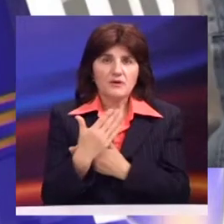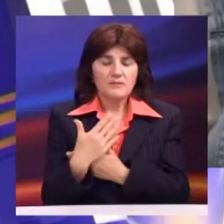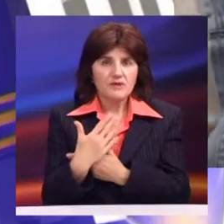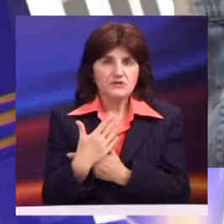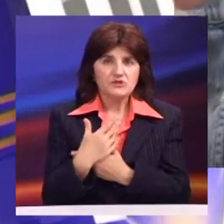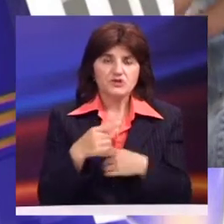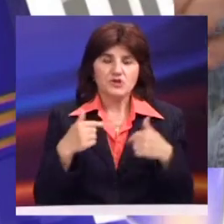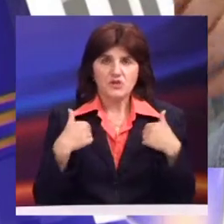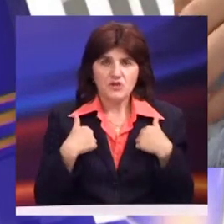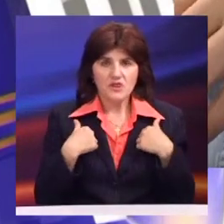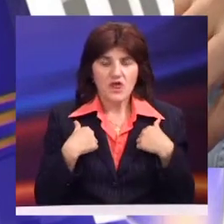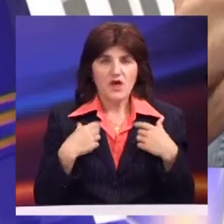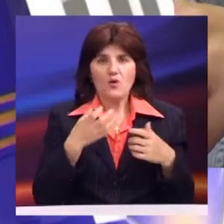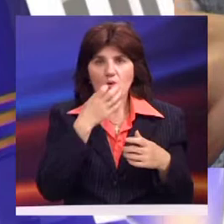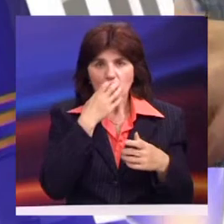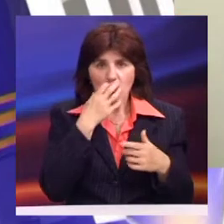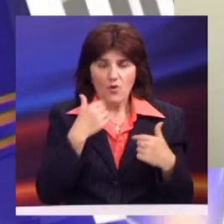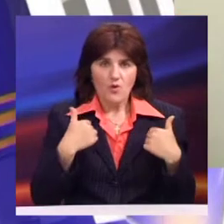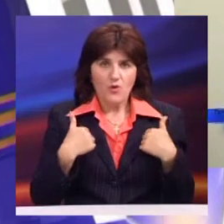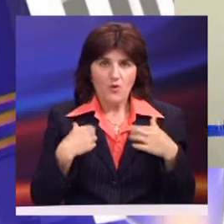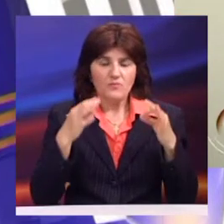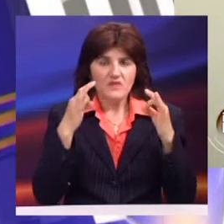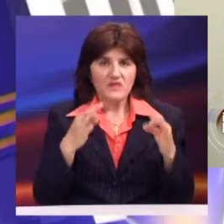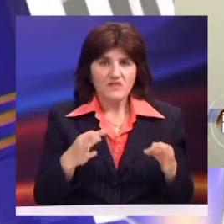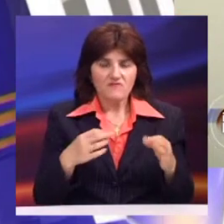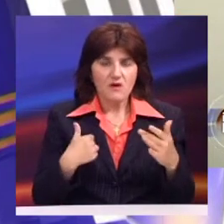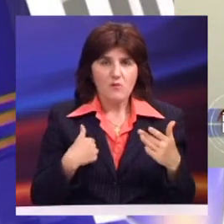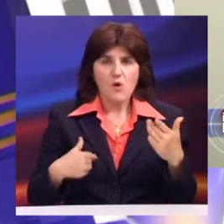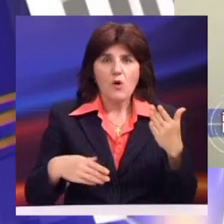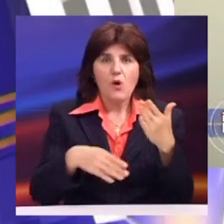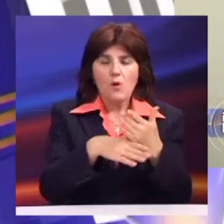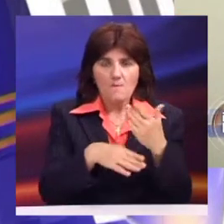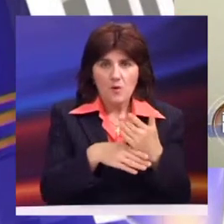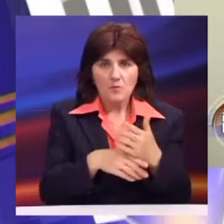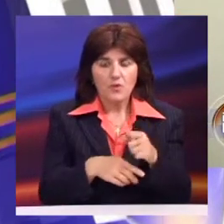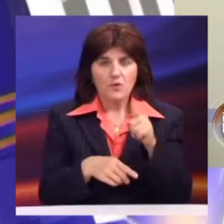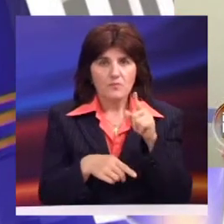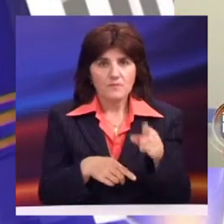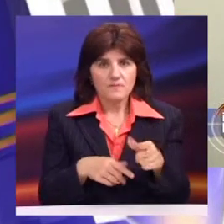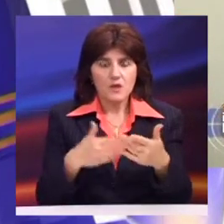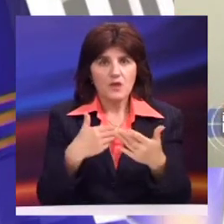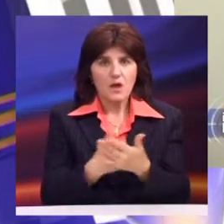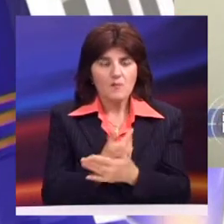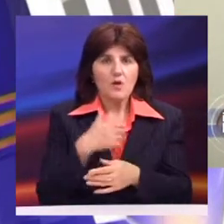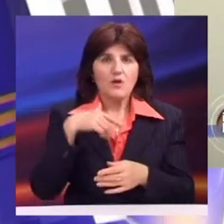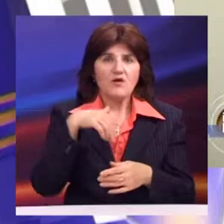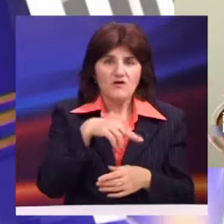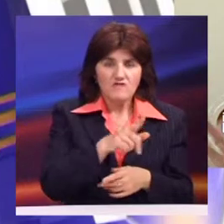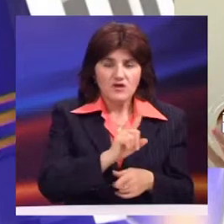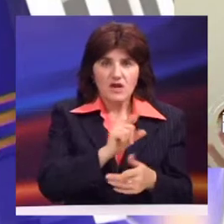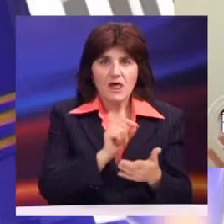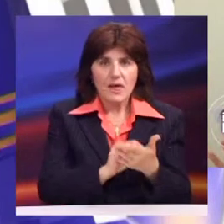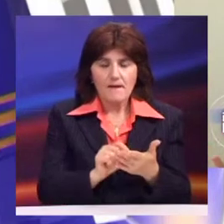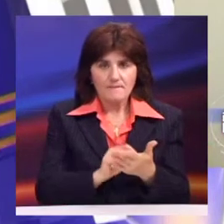raznim pritužbama. Dakle, ja sam spremna da im u svakom pogledu pomognem, da odem ponovo i da